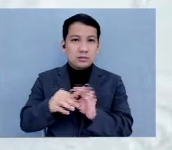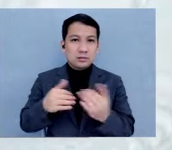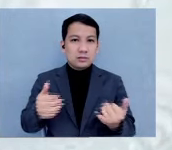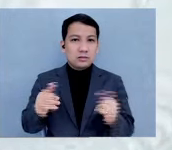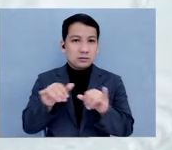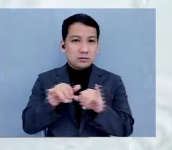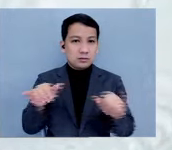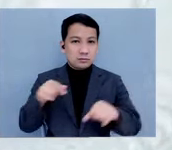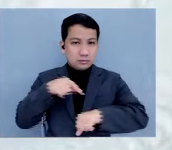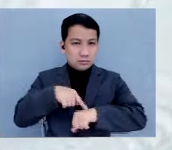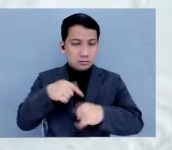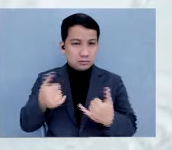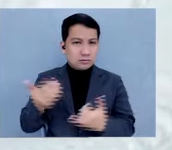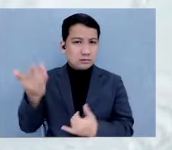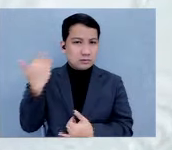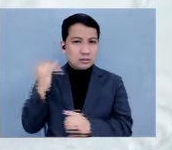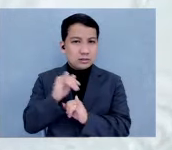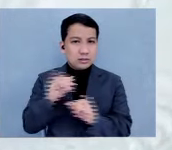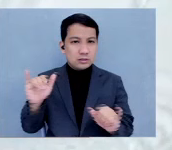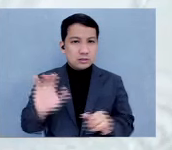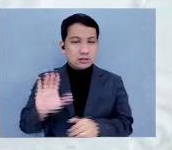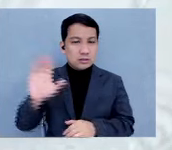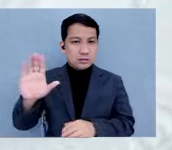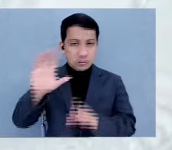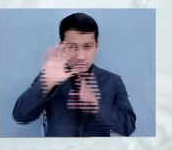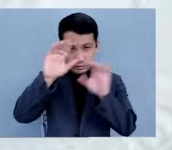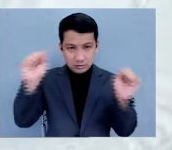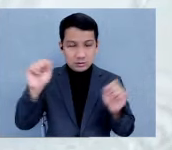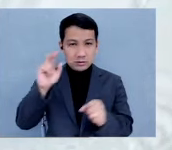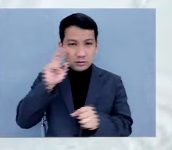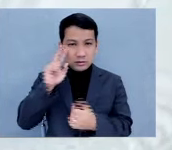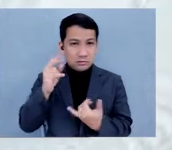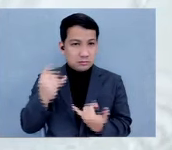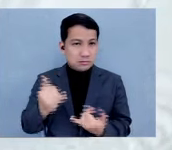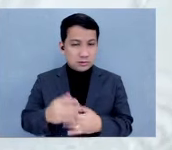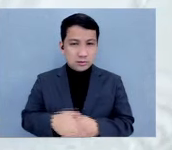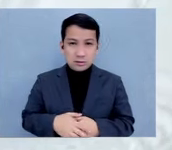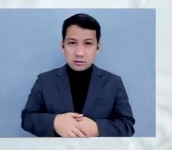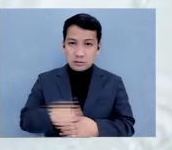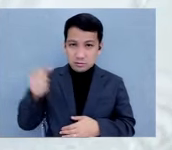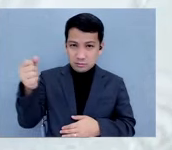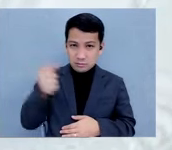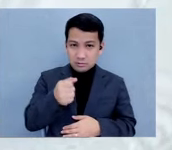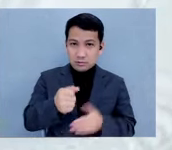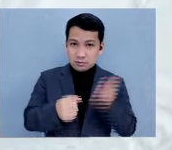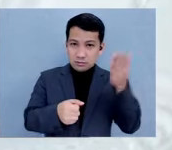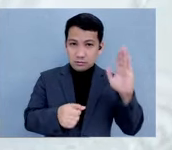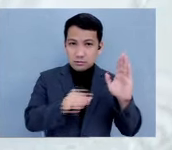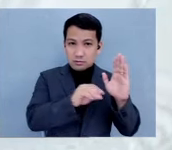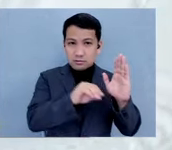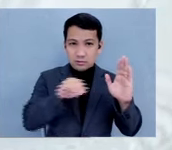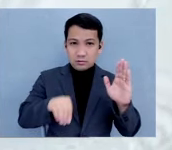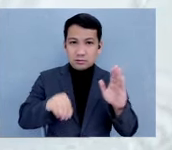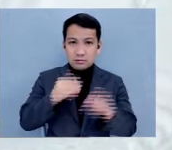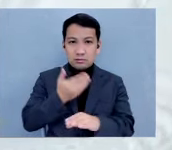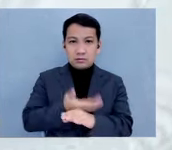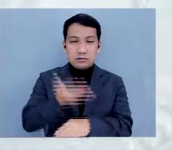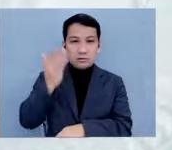time. Ganun din ang ating Pangulo ngayon. Itinalaga siya ng Diyos. Appointed son of God